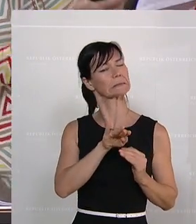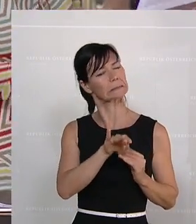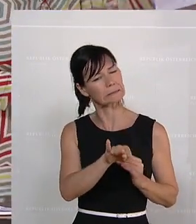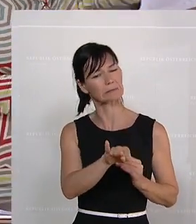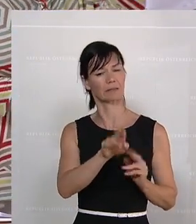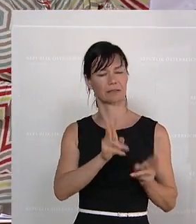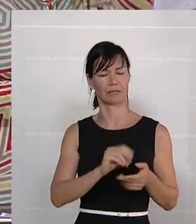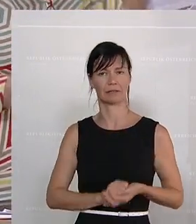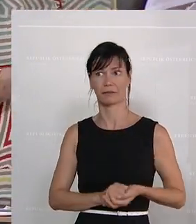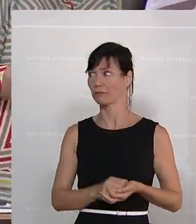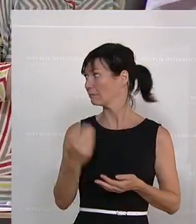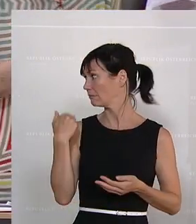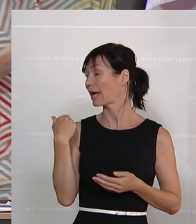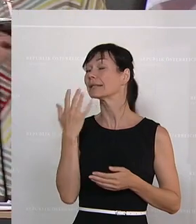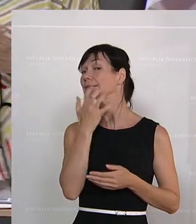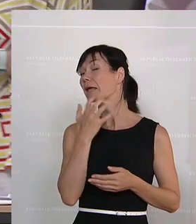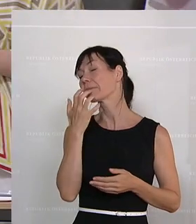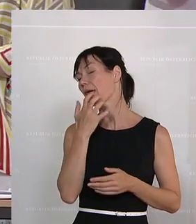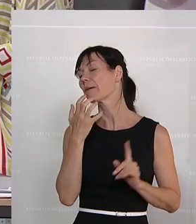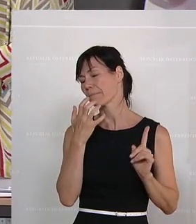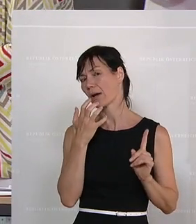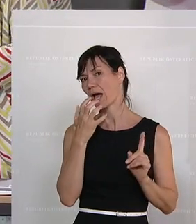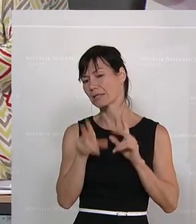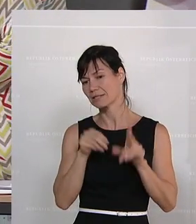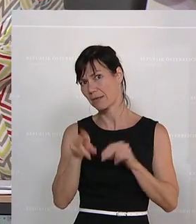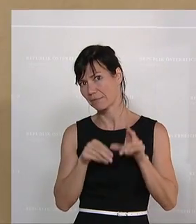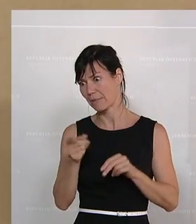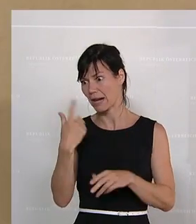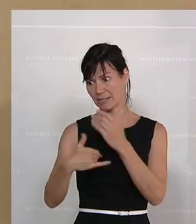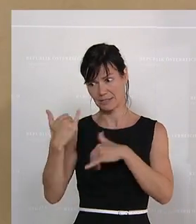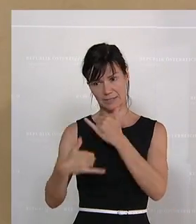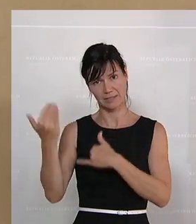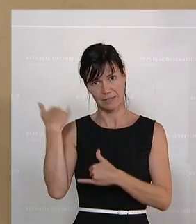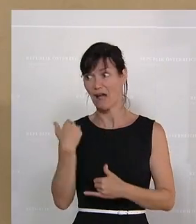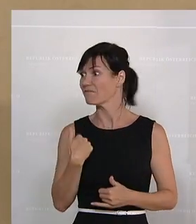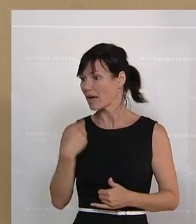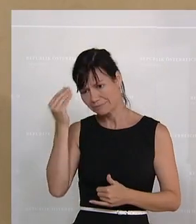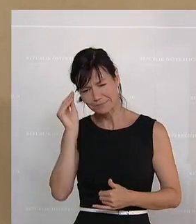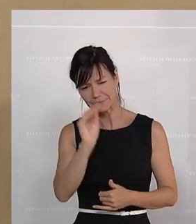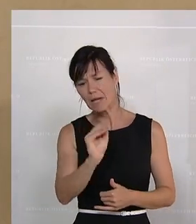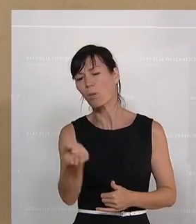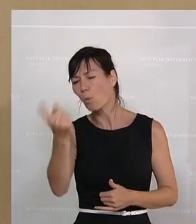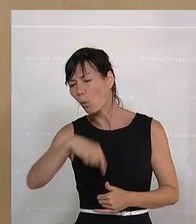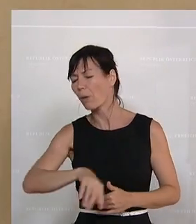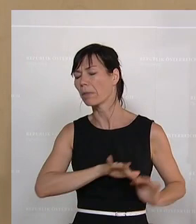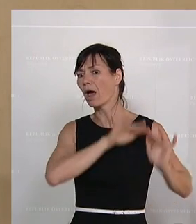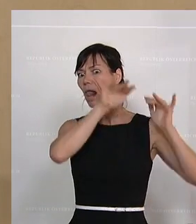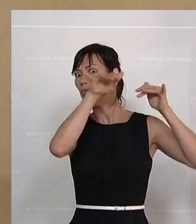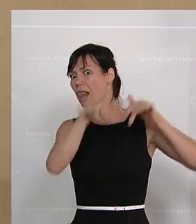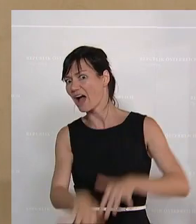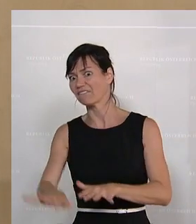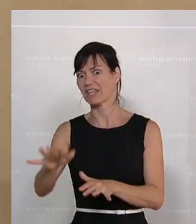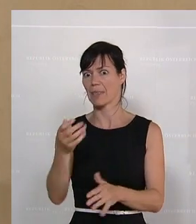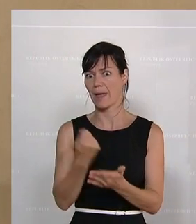haben wir im september im september letzten jahres darauf hingewiesen was kommt auf uns eine lawine zu und sie